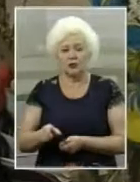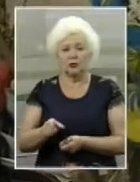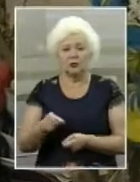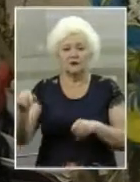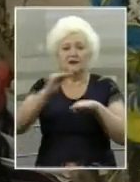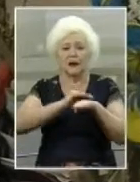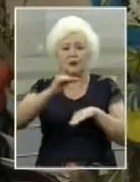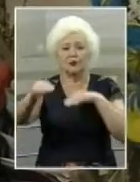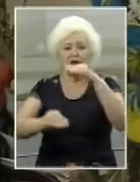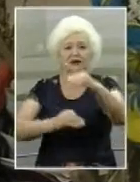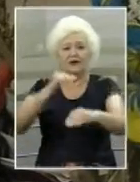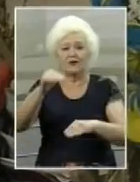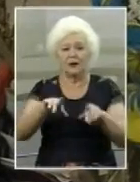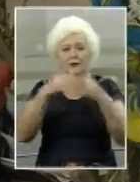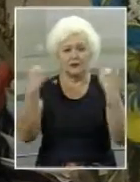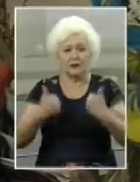так передавали тіла.